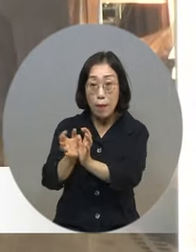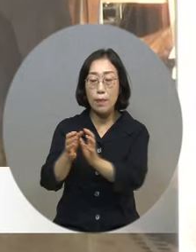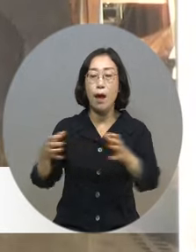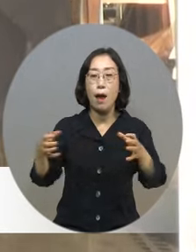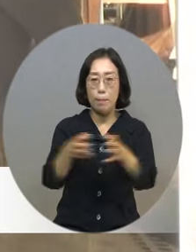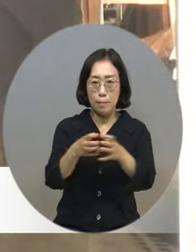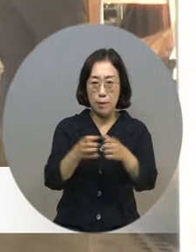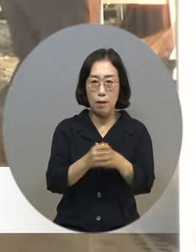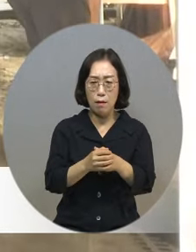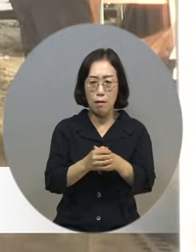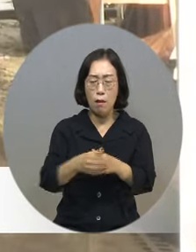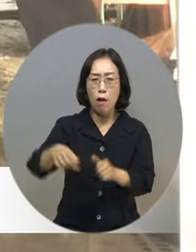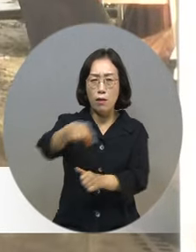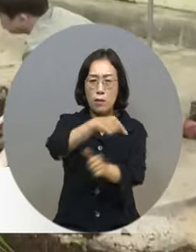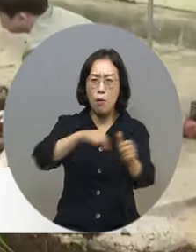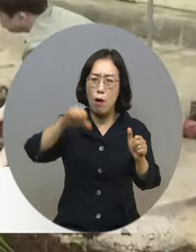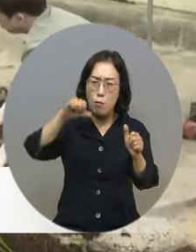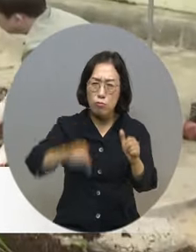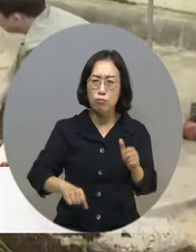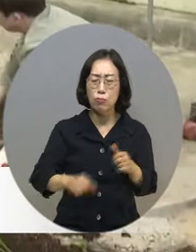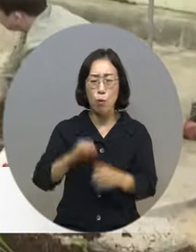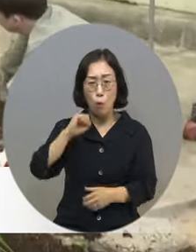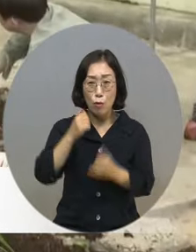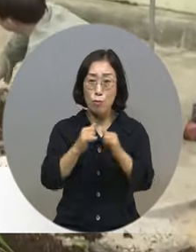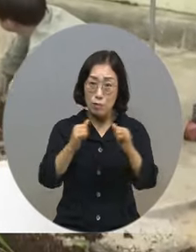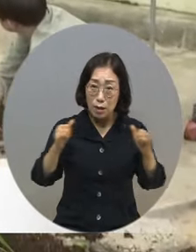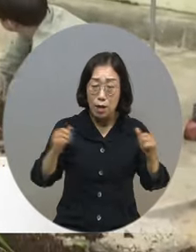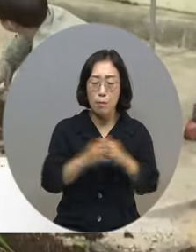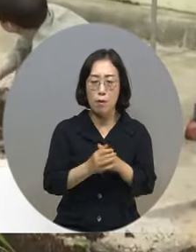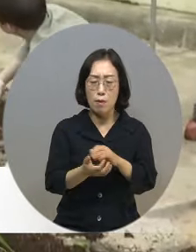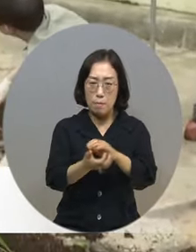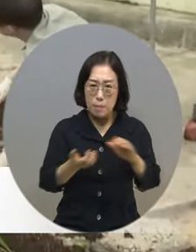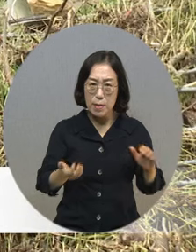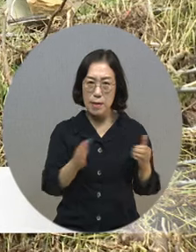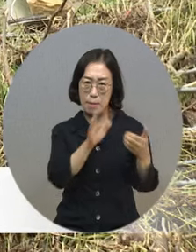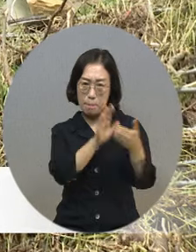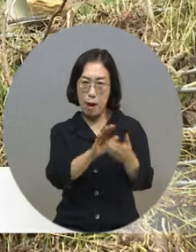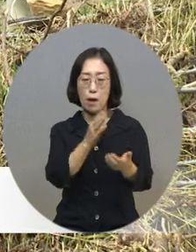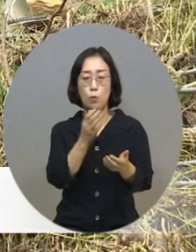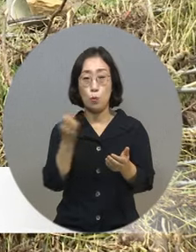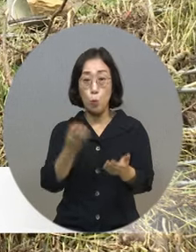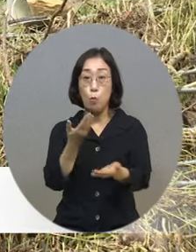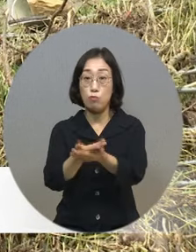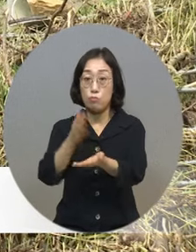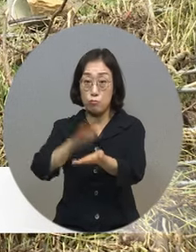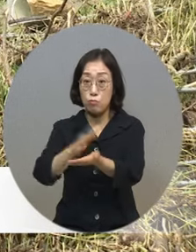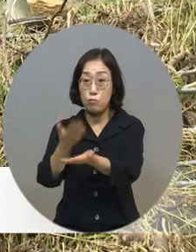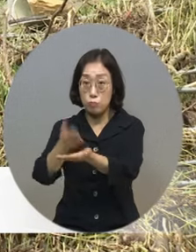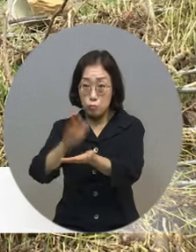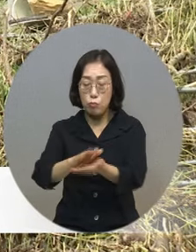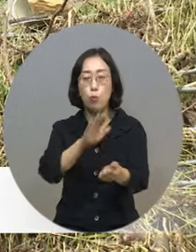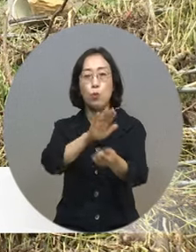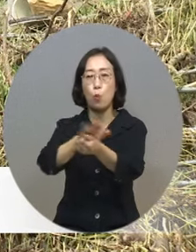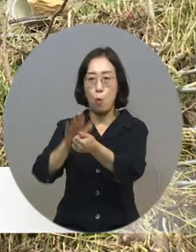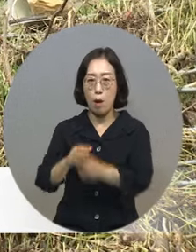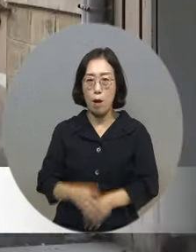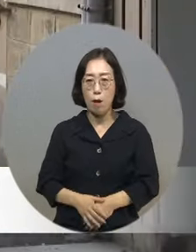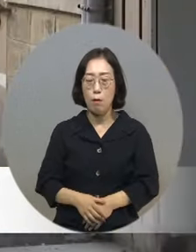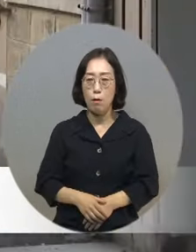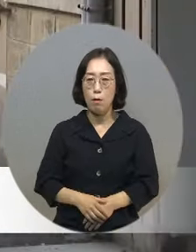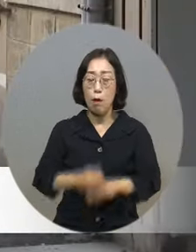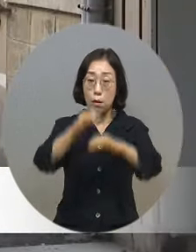자연재난 취약 계층과 피해 주민을 대상으로 재난재해 예방 및 피해복구 지원을 진행합니다 주요